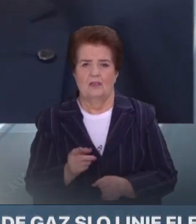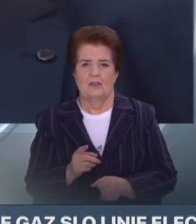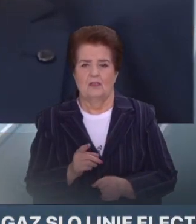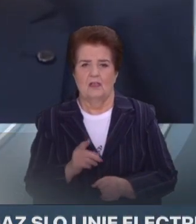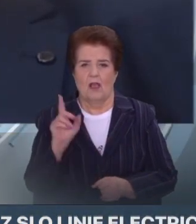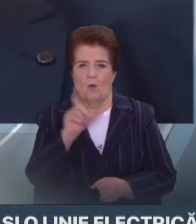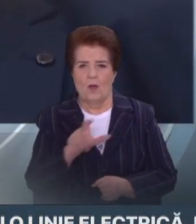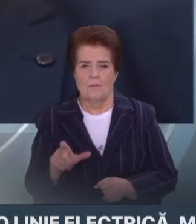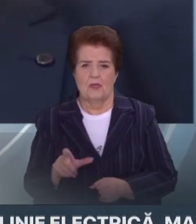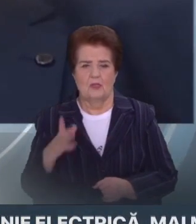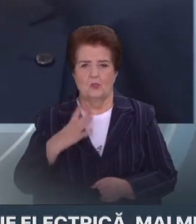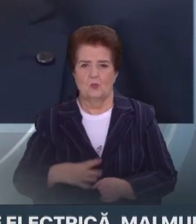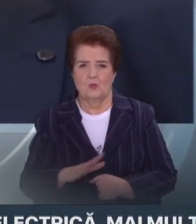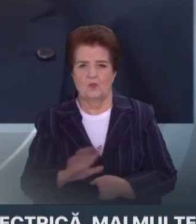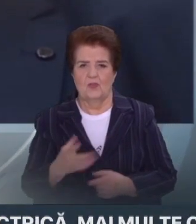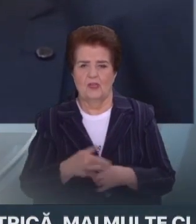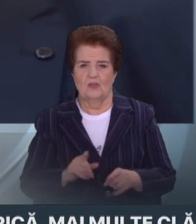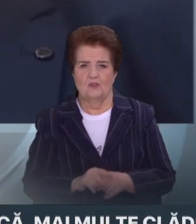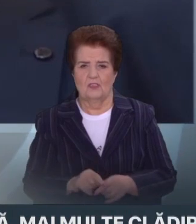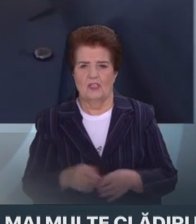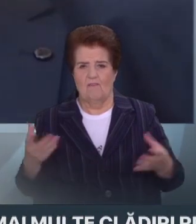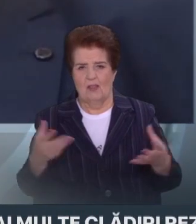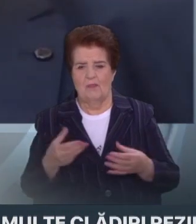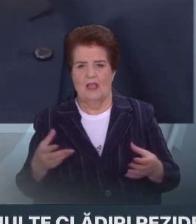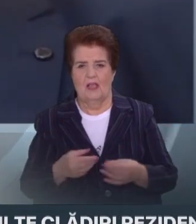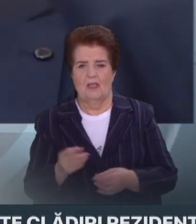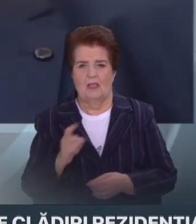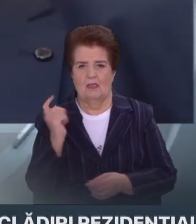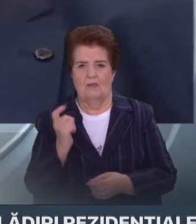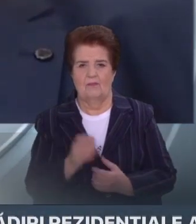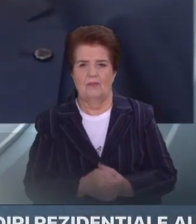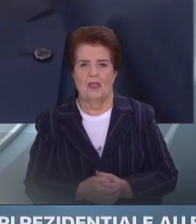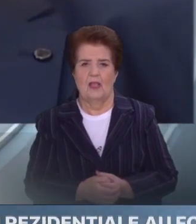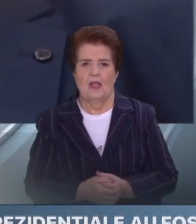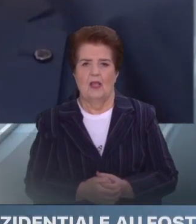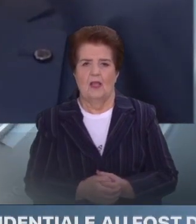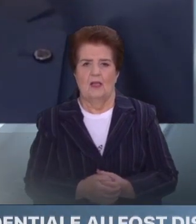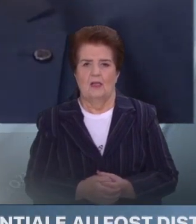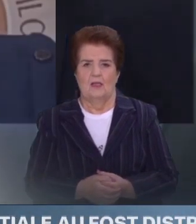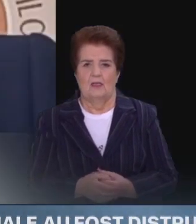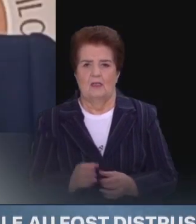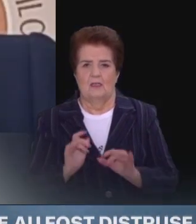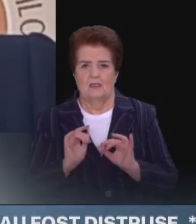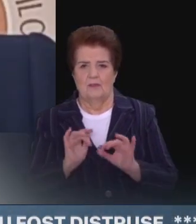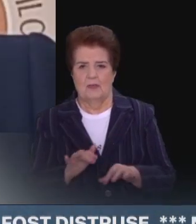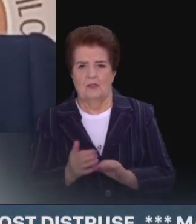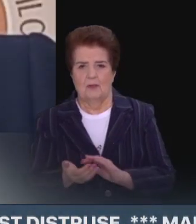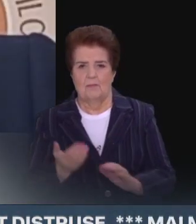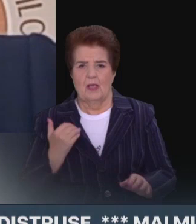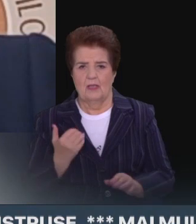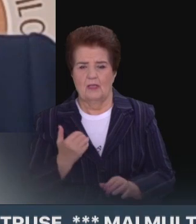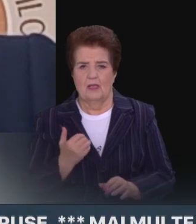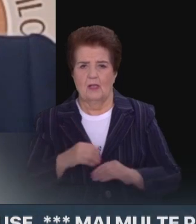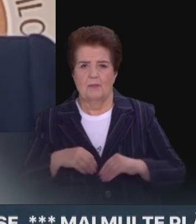suferit în urma acestor lipsa, în urma lipsei ploilor? Da, noi de fapt suntem tentați mai degrabă să